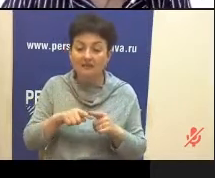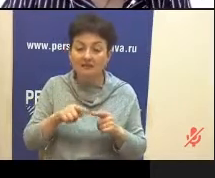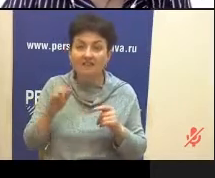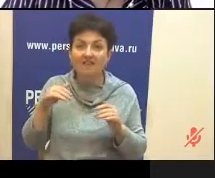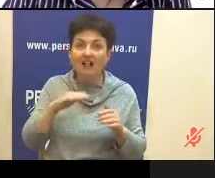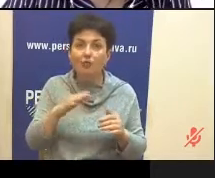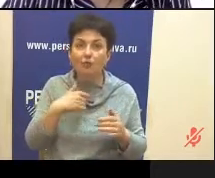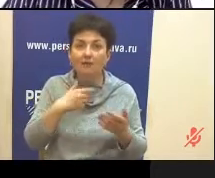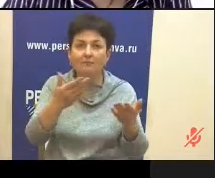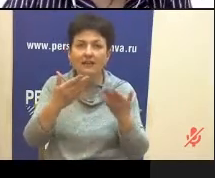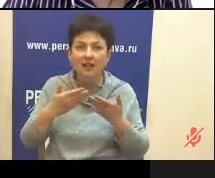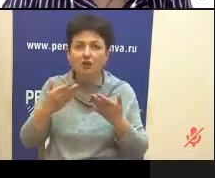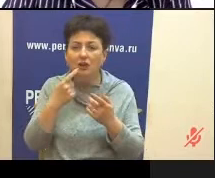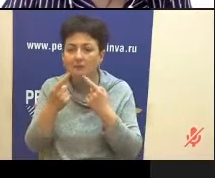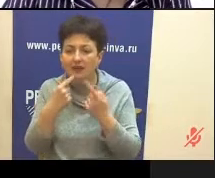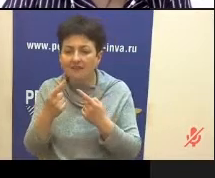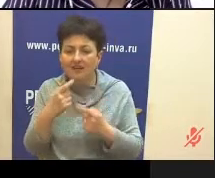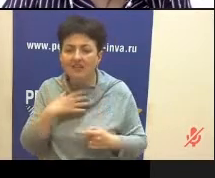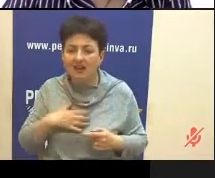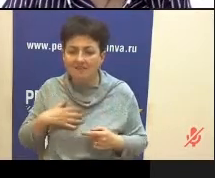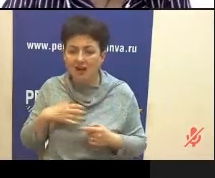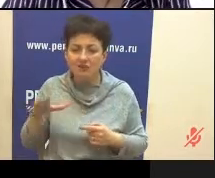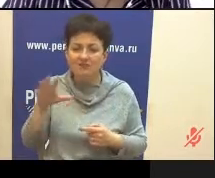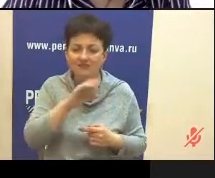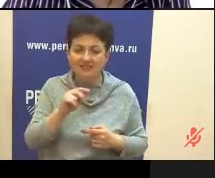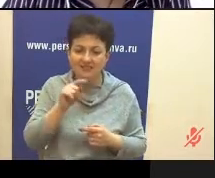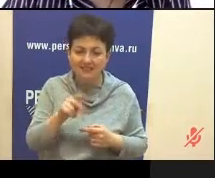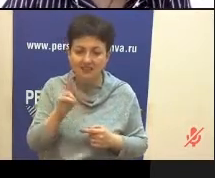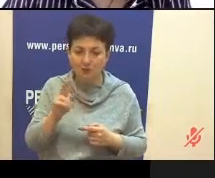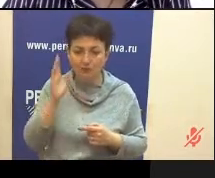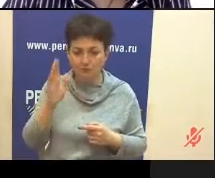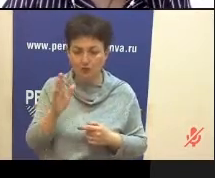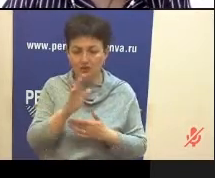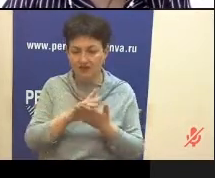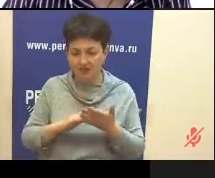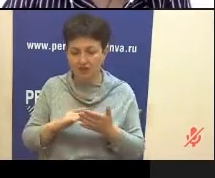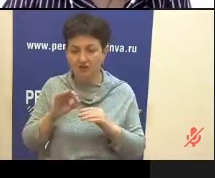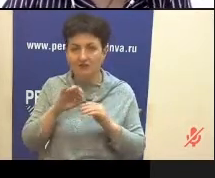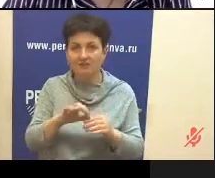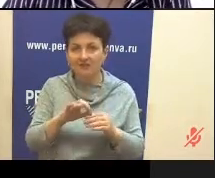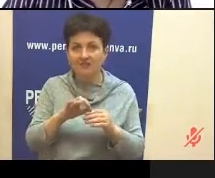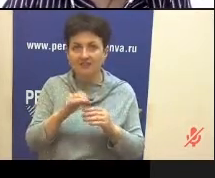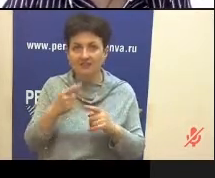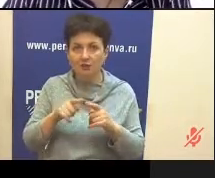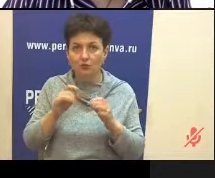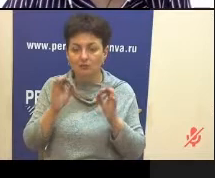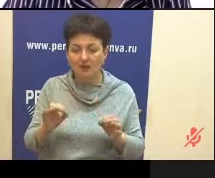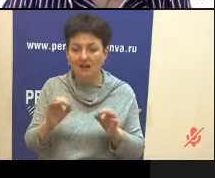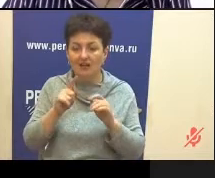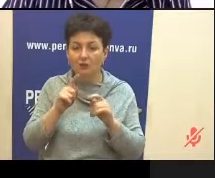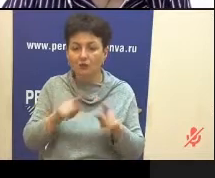прибыль, а мы создаем волну. Мы приглашаем поговорить о важном всех тех, кто будет в дальнейшем